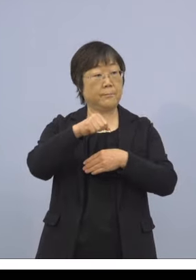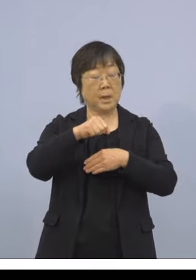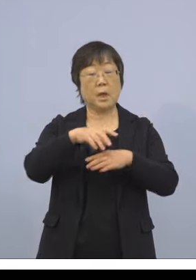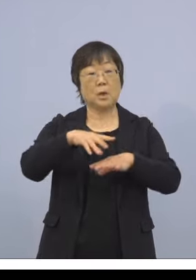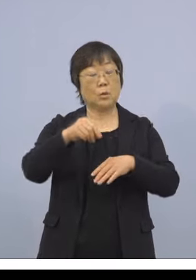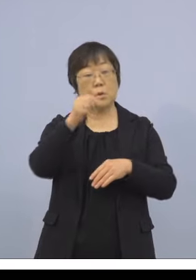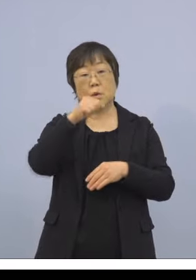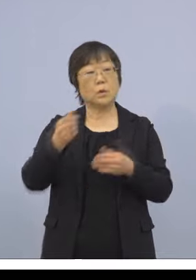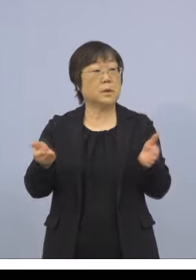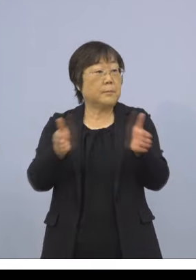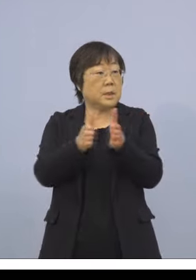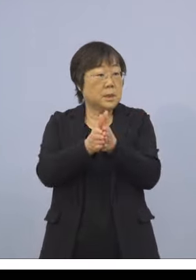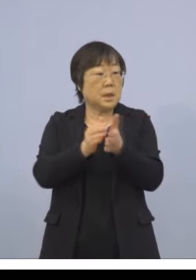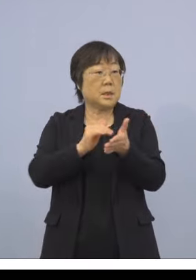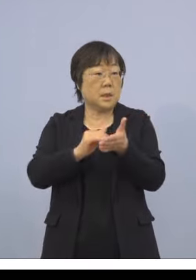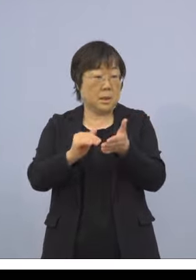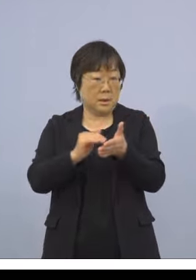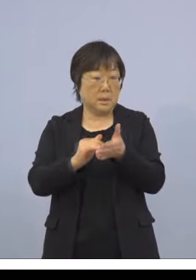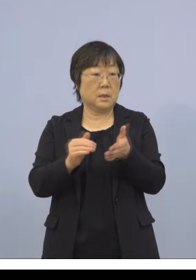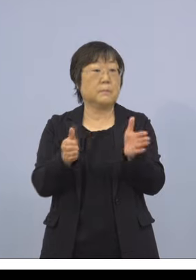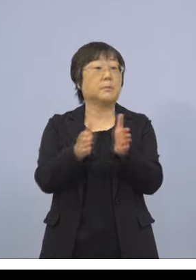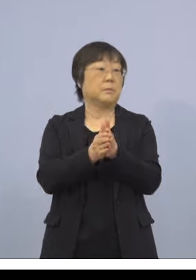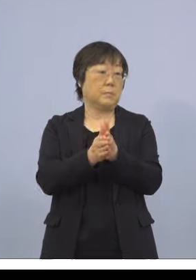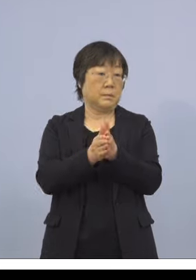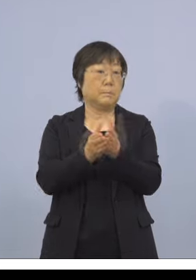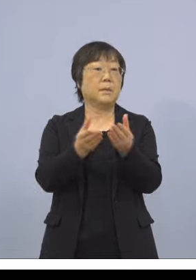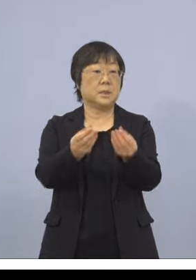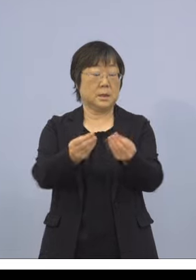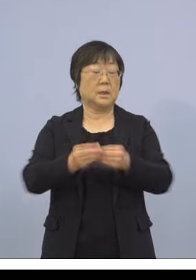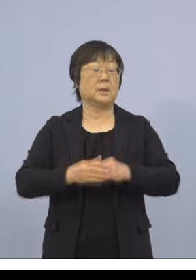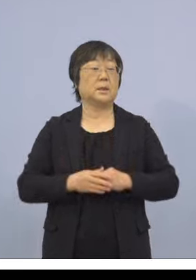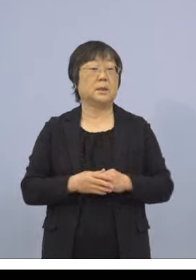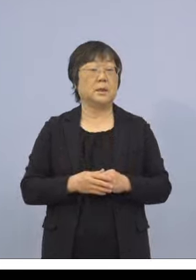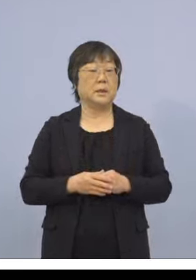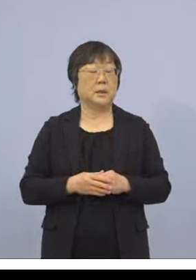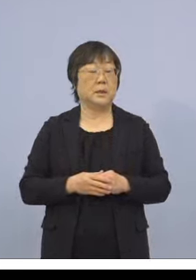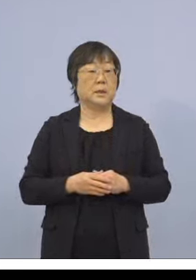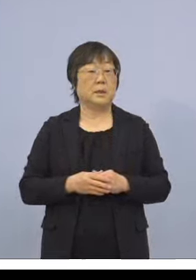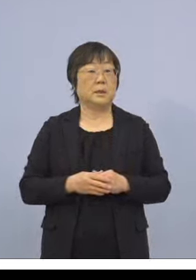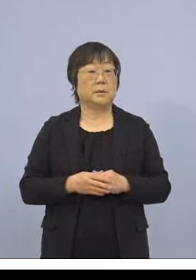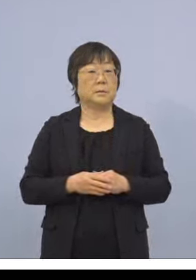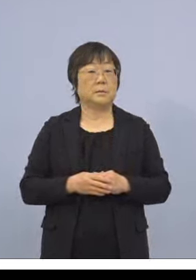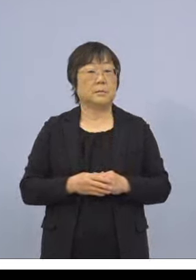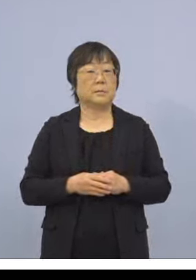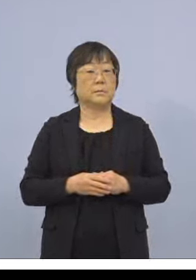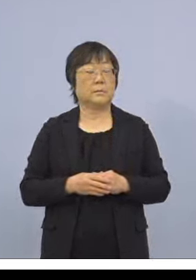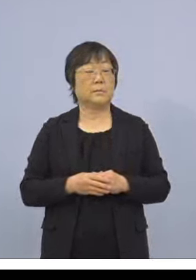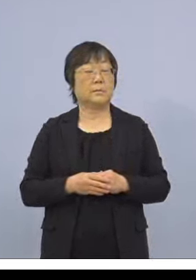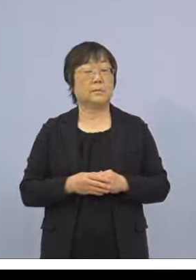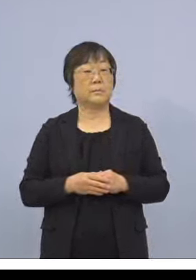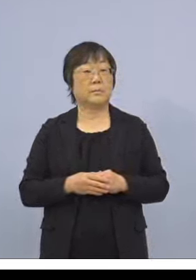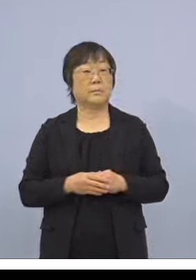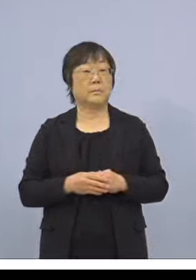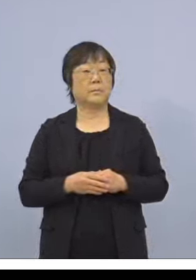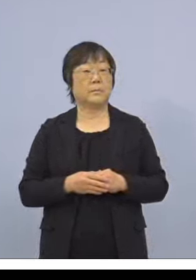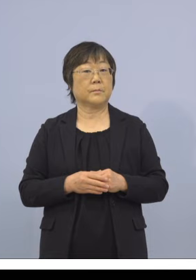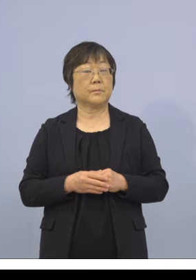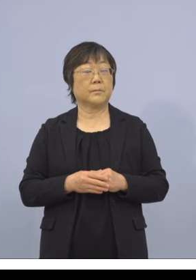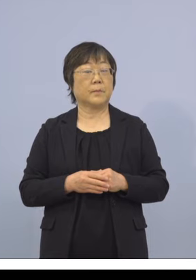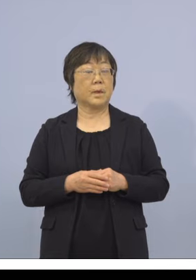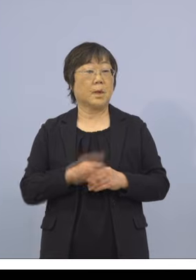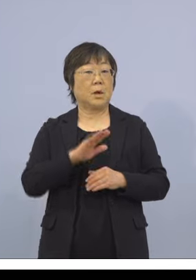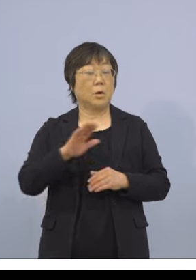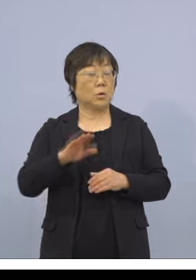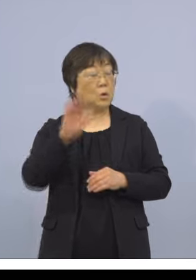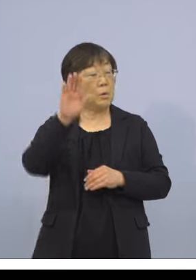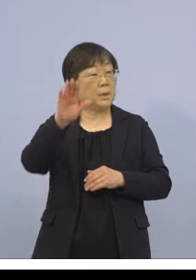初予算と一体的に編成すると、こういったこともポイントの一つであります。そして、子ども